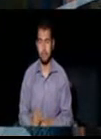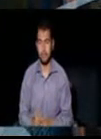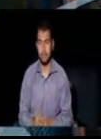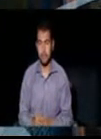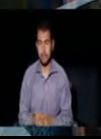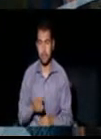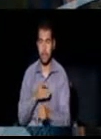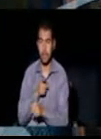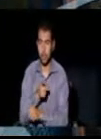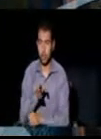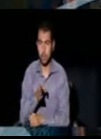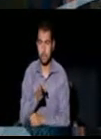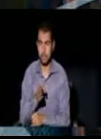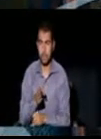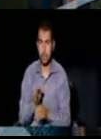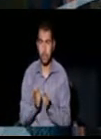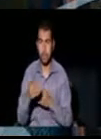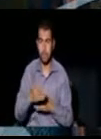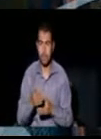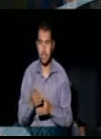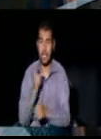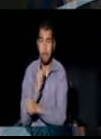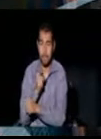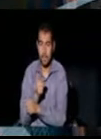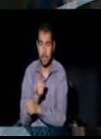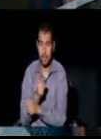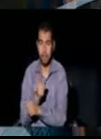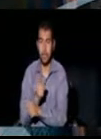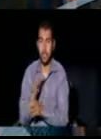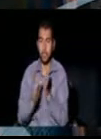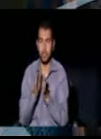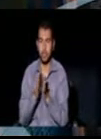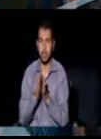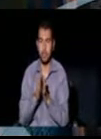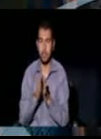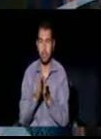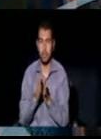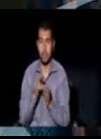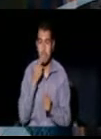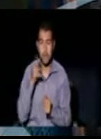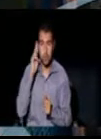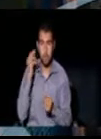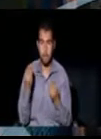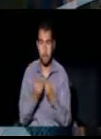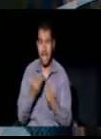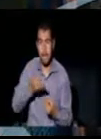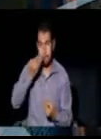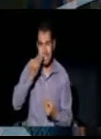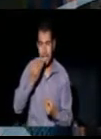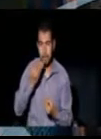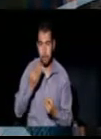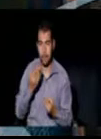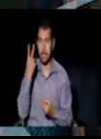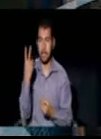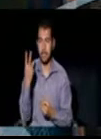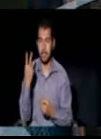كده بيعلم الصم ومتكلمين في فصل واحد في المحافظات، بحيث ان يبقوا الاثنين زي امريكا كده. في